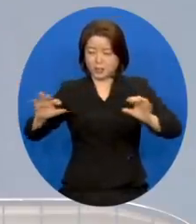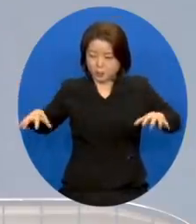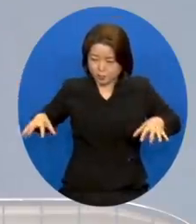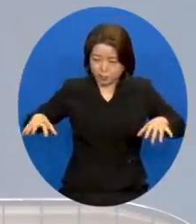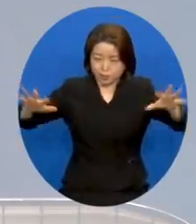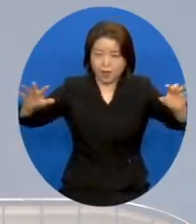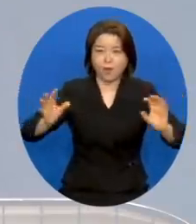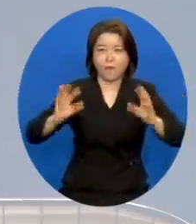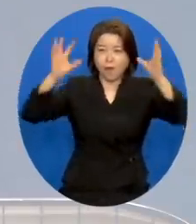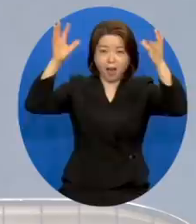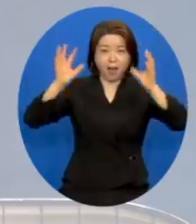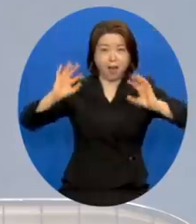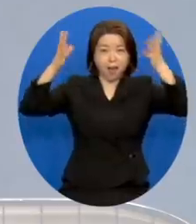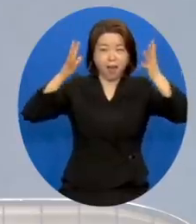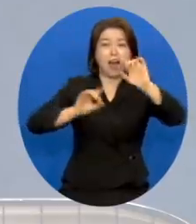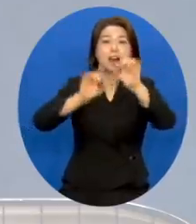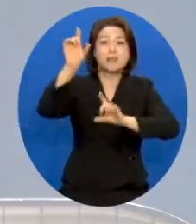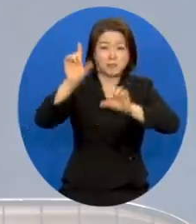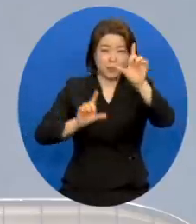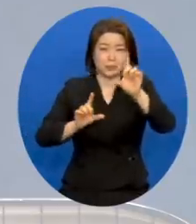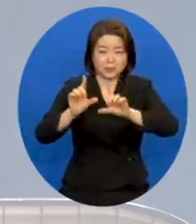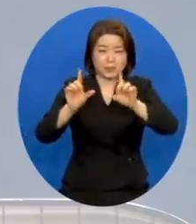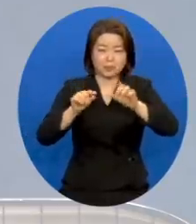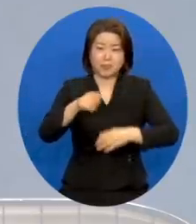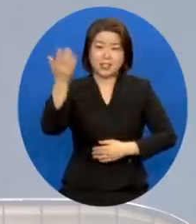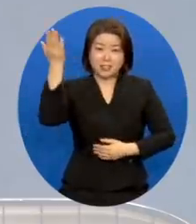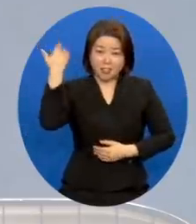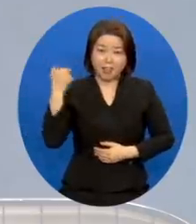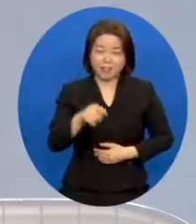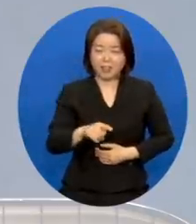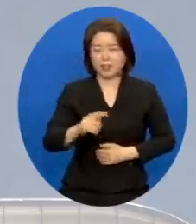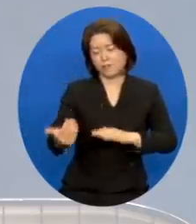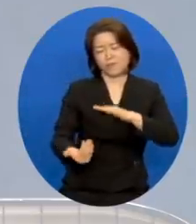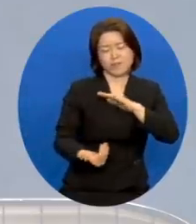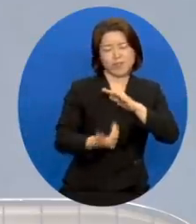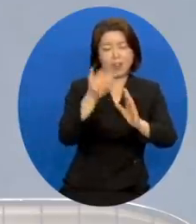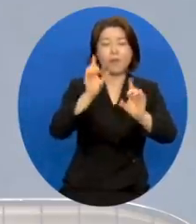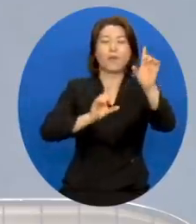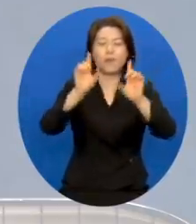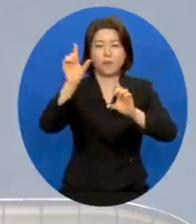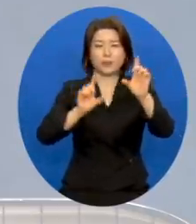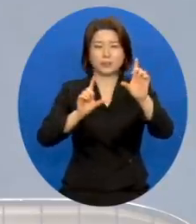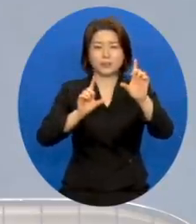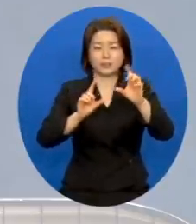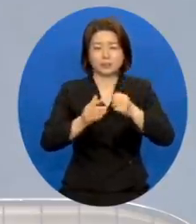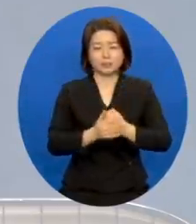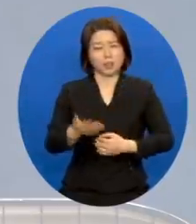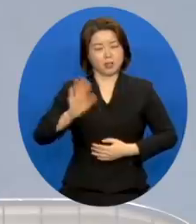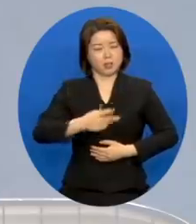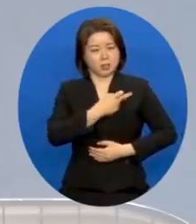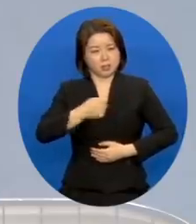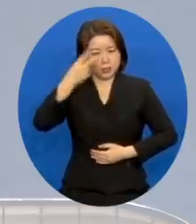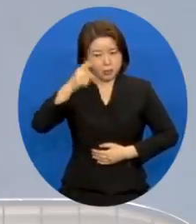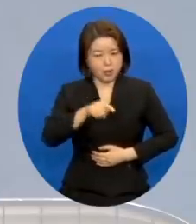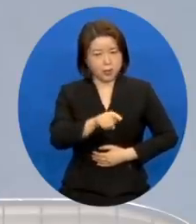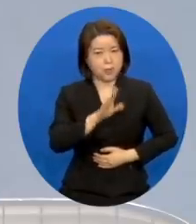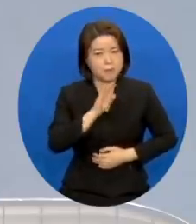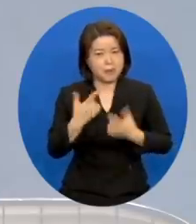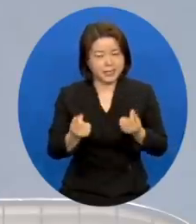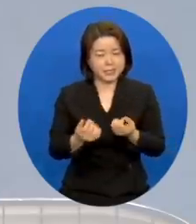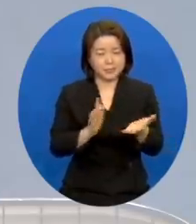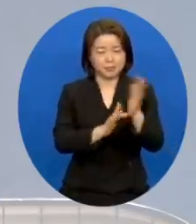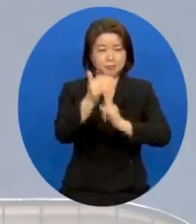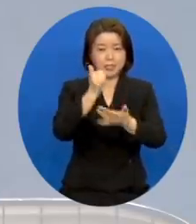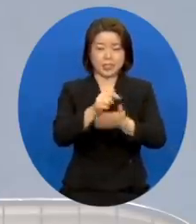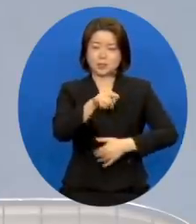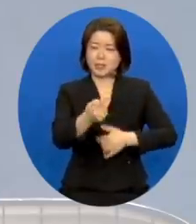지대는 그 장면이 그때 당시로서는 최고의 장면 0 4 사도 바울은 마치 예수님이